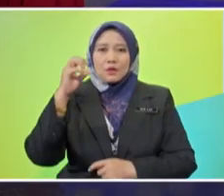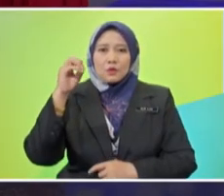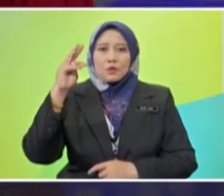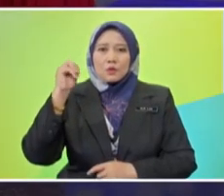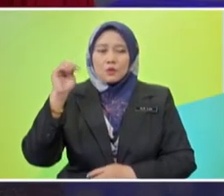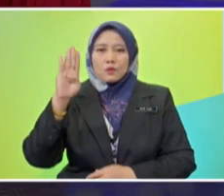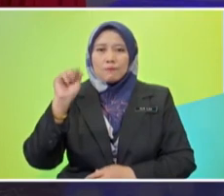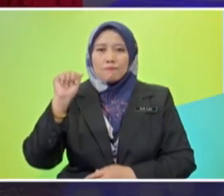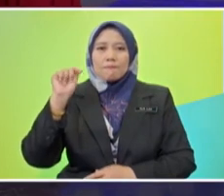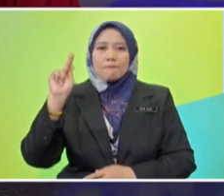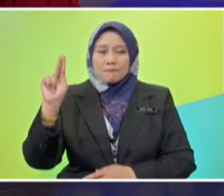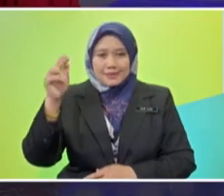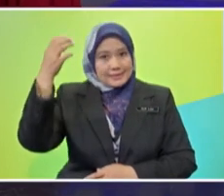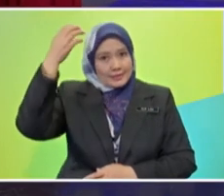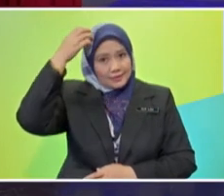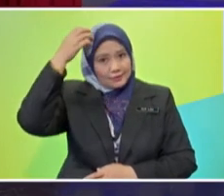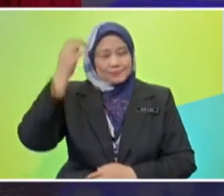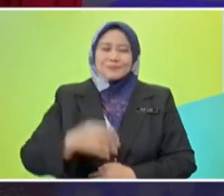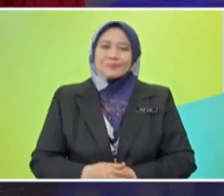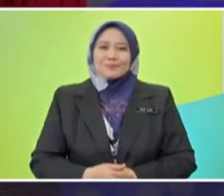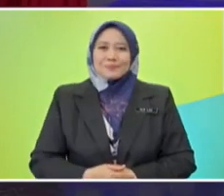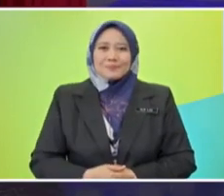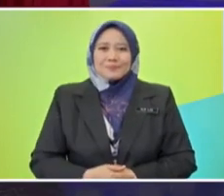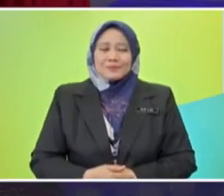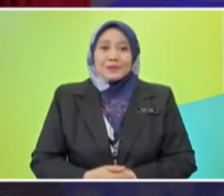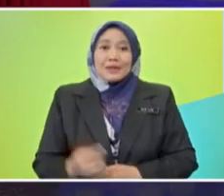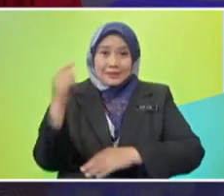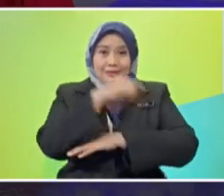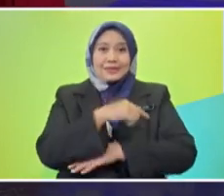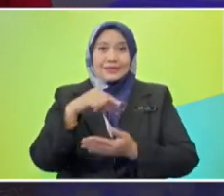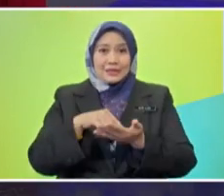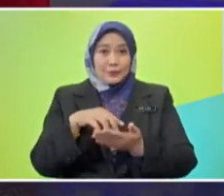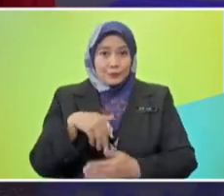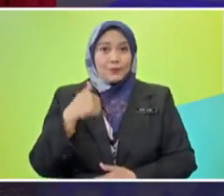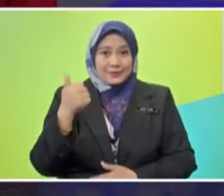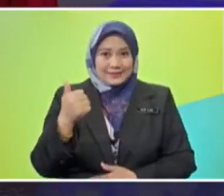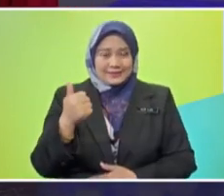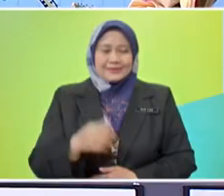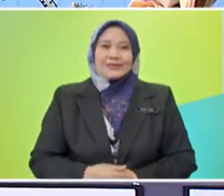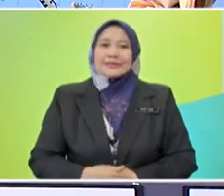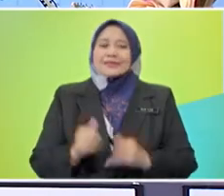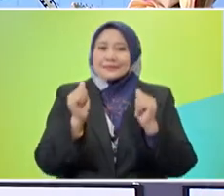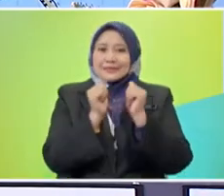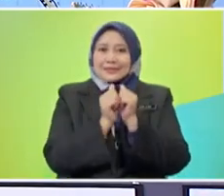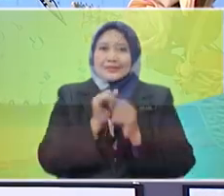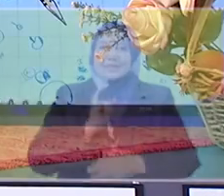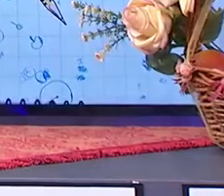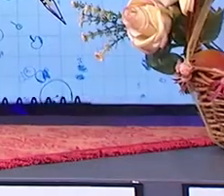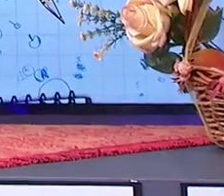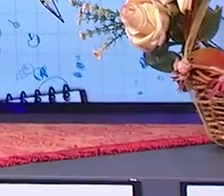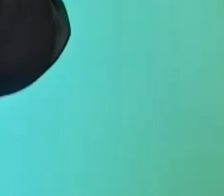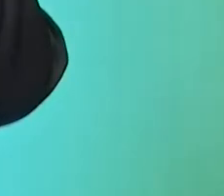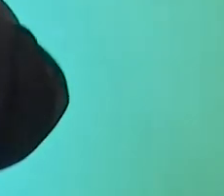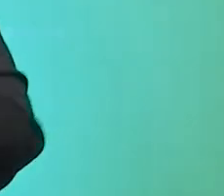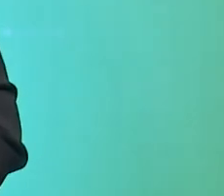Fizi? Raya okey? Seronok, cikgu. Memang seronok sangat-sangat. Okey, kita juga ditemani oleh jurubahasa kita, iaitu